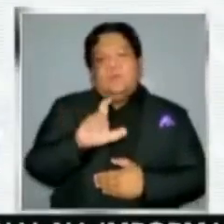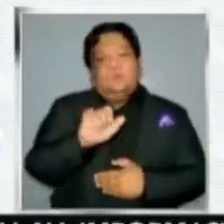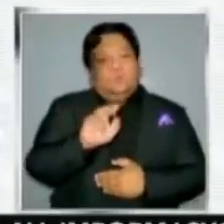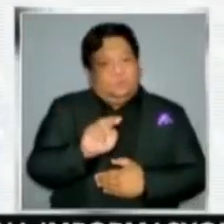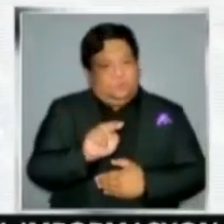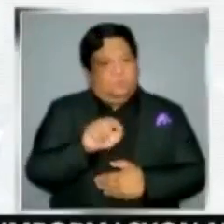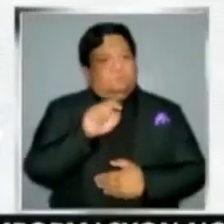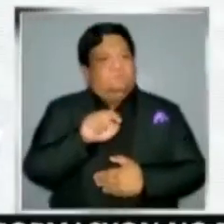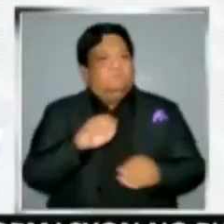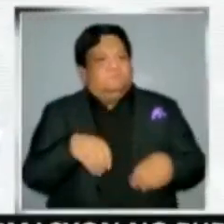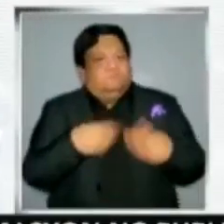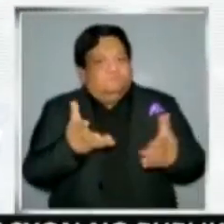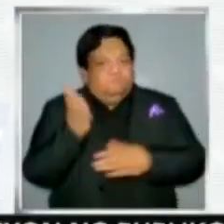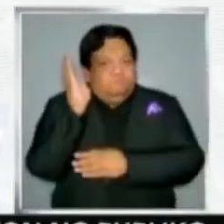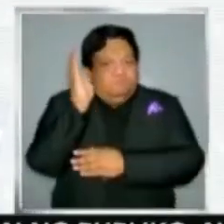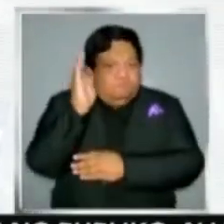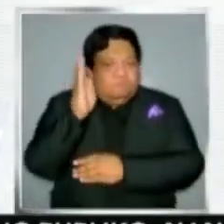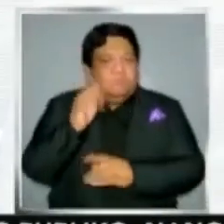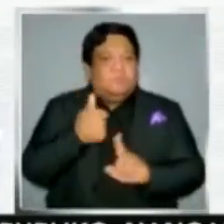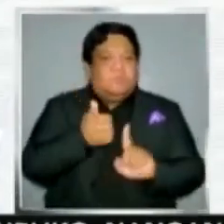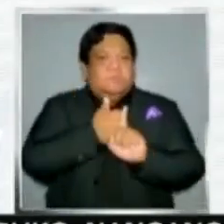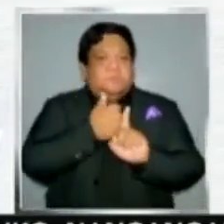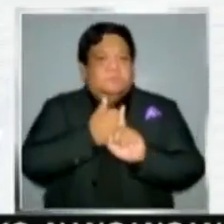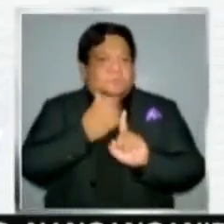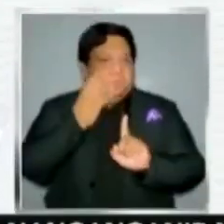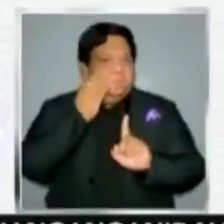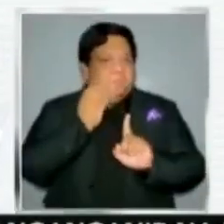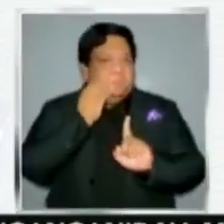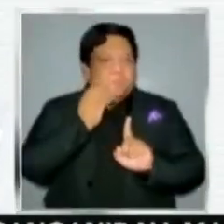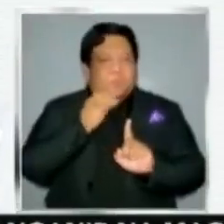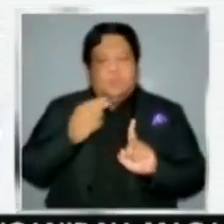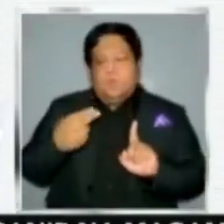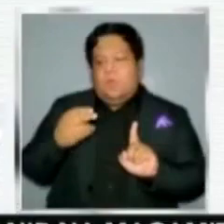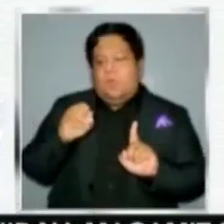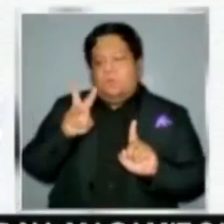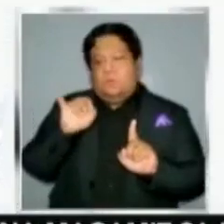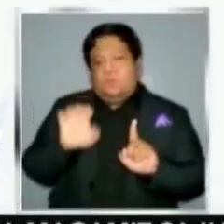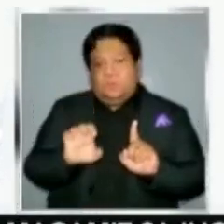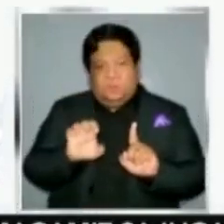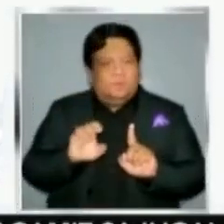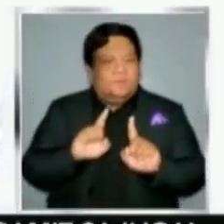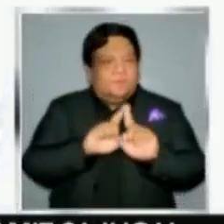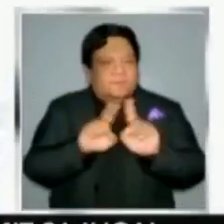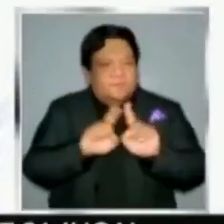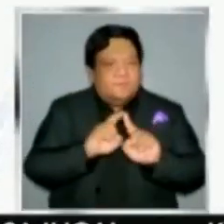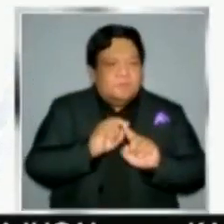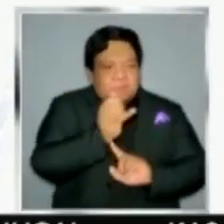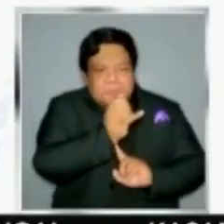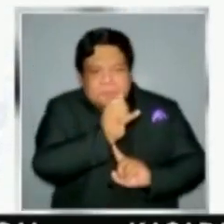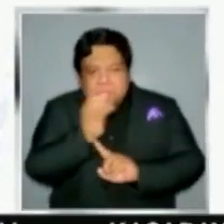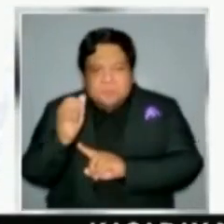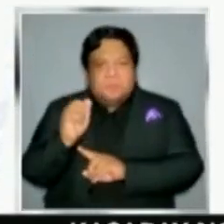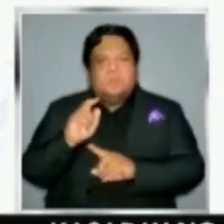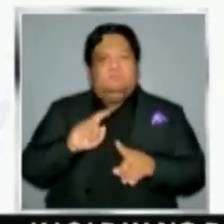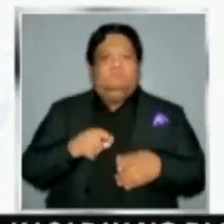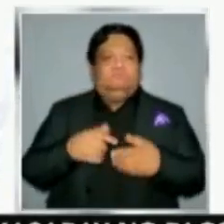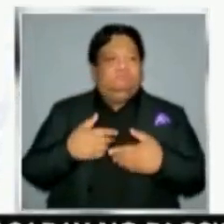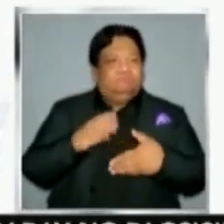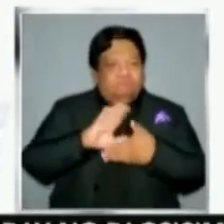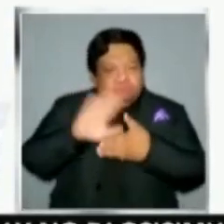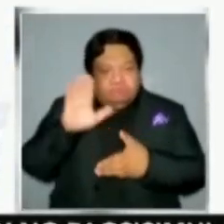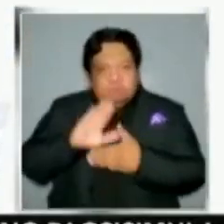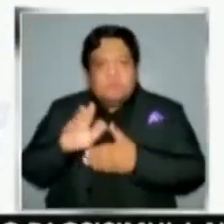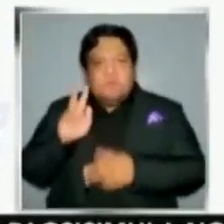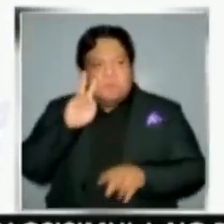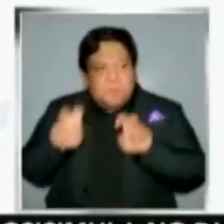si veteran and award-winning journalist Howie Severino. Sa kanyang mga coverage at pagbuo ng documentaries, nasaksihan daw ni Howie ang